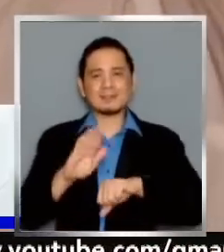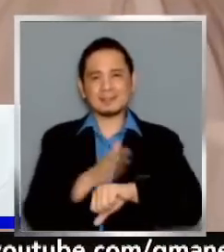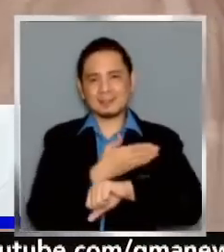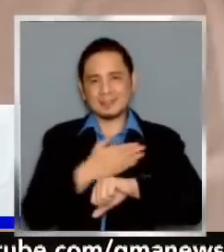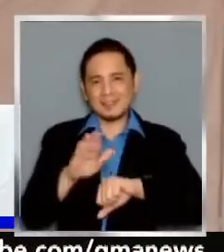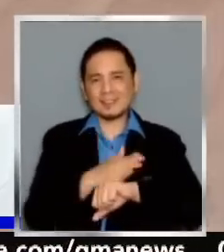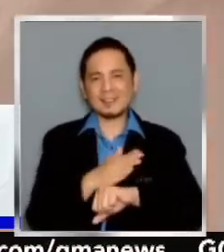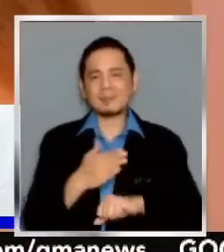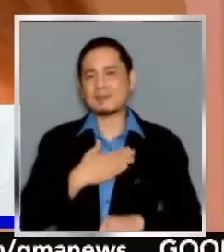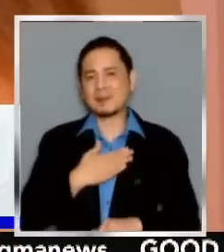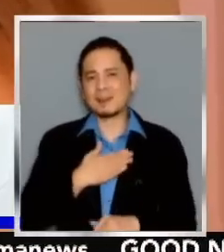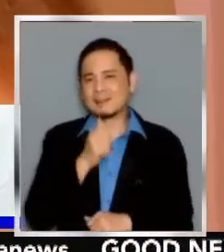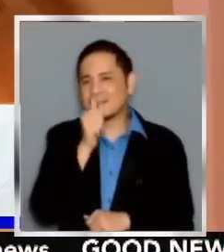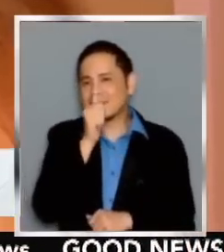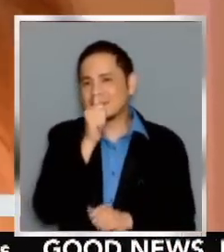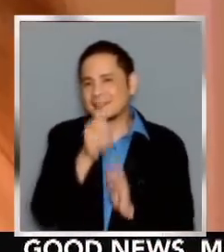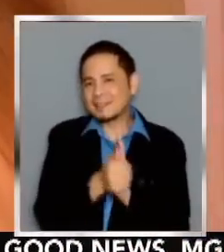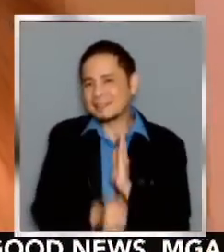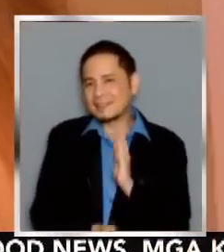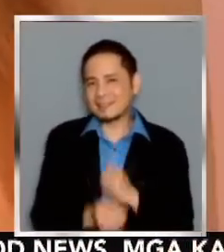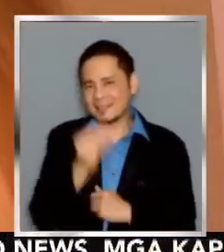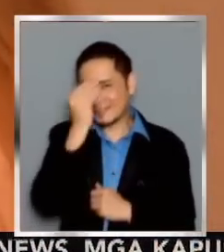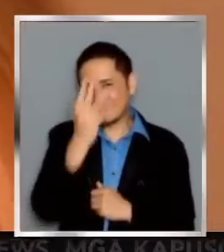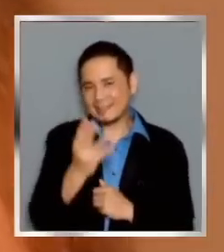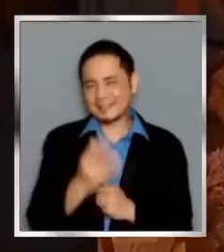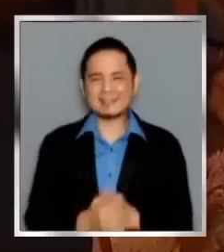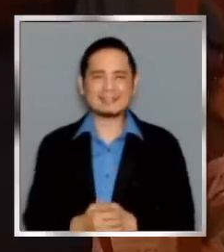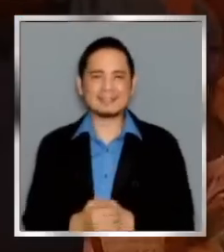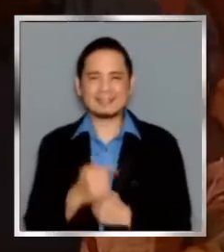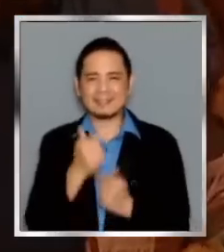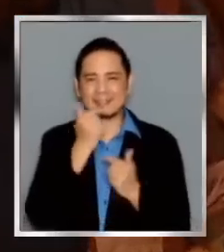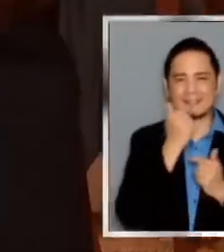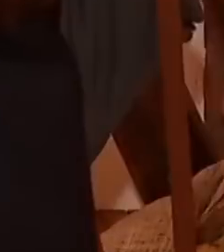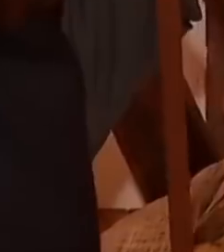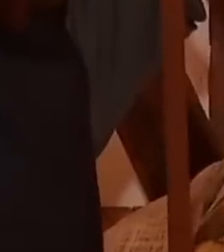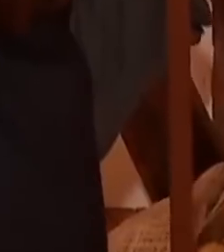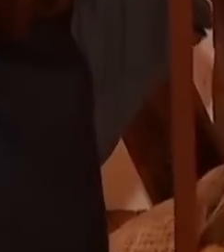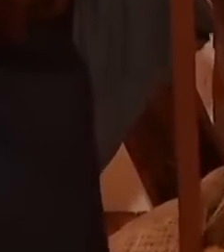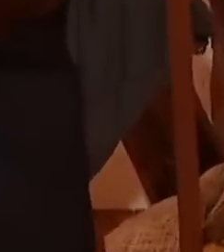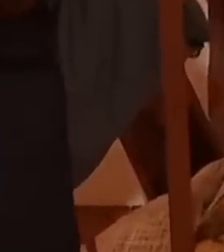yan. Katatibayan, updated sa Showbiz Happenings.